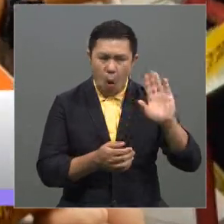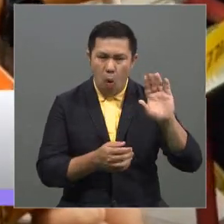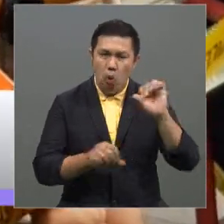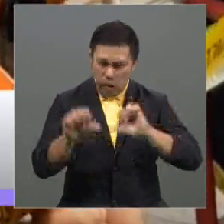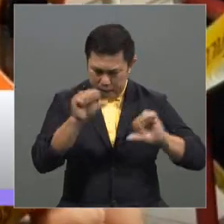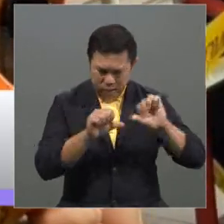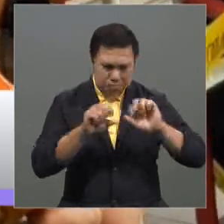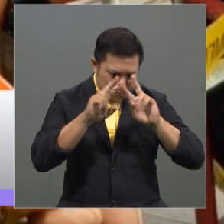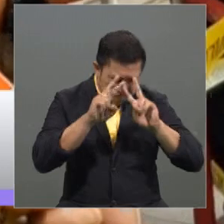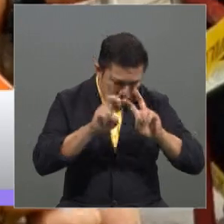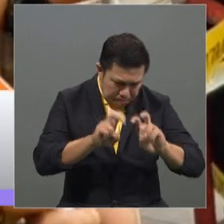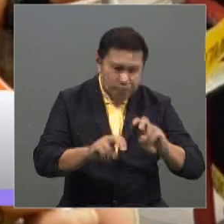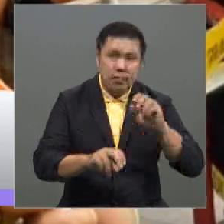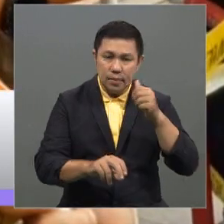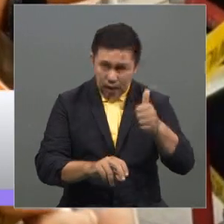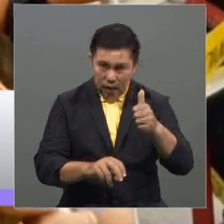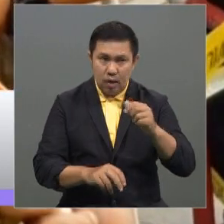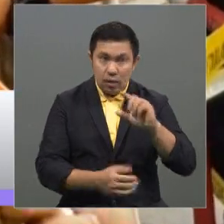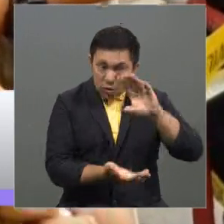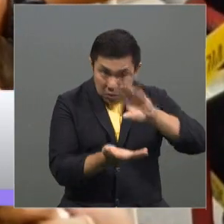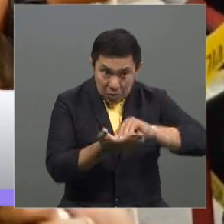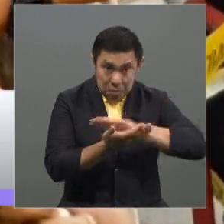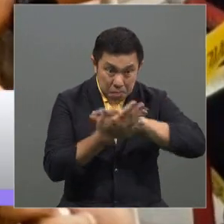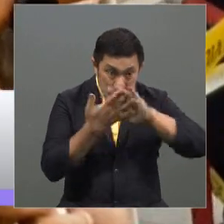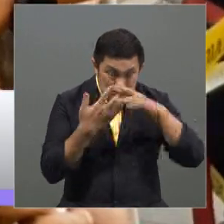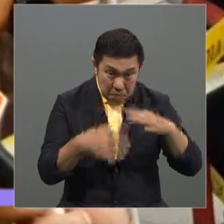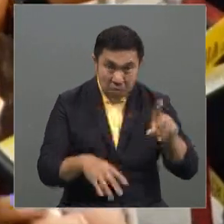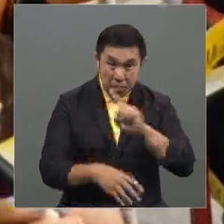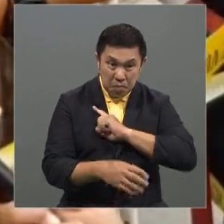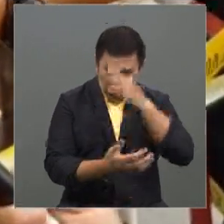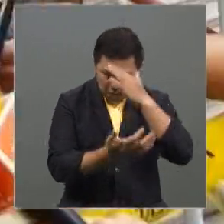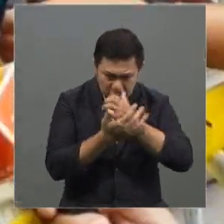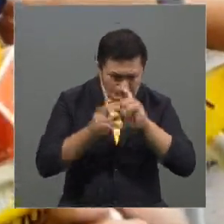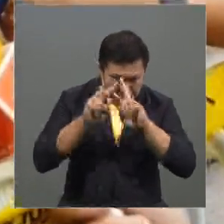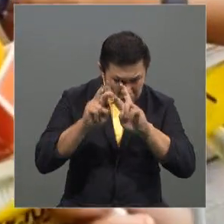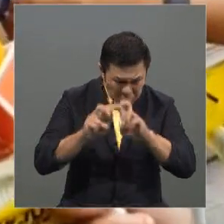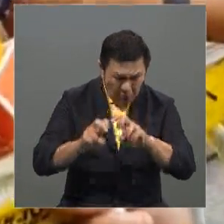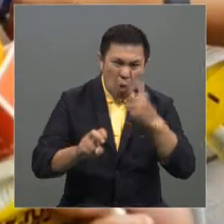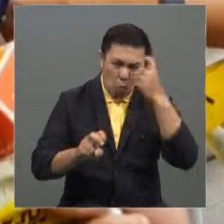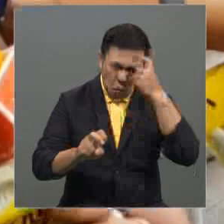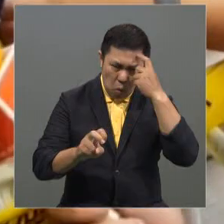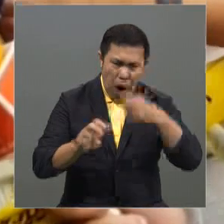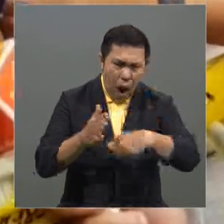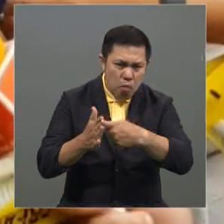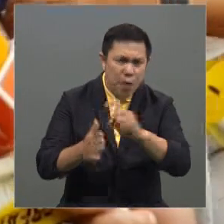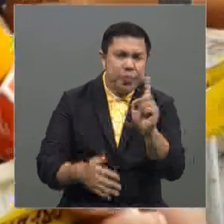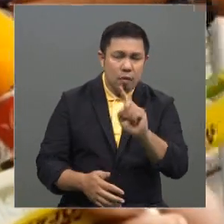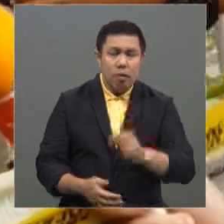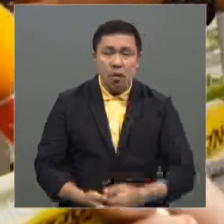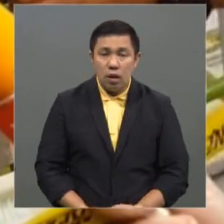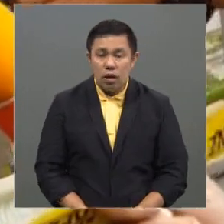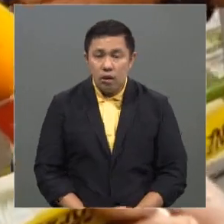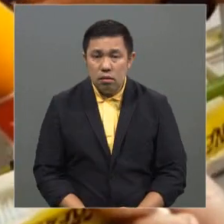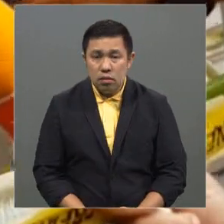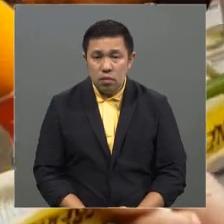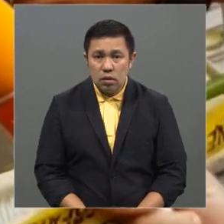พิสูจน์ได้นะครับถ้าพอสอได้ตรวจอย่างละเอียดแล้วเนี่ยมันจะบอกได้เลยนะครับว่ามาจากอะไรนะ ความของความที่ของที่สุดท้